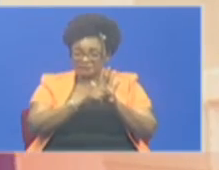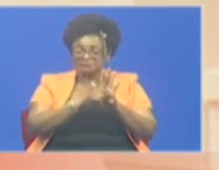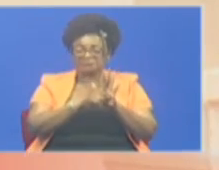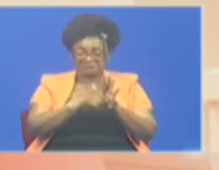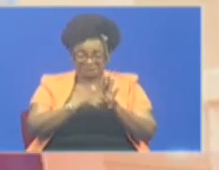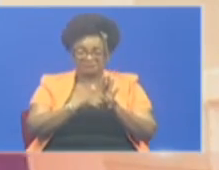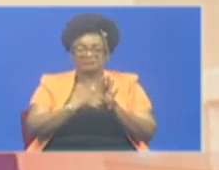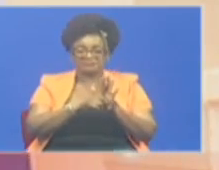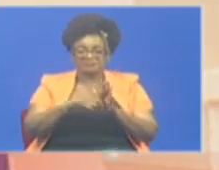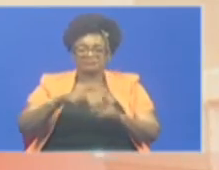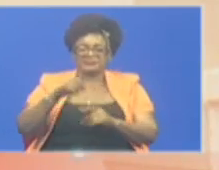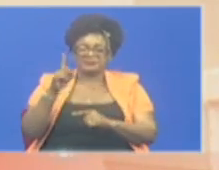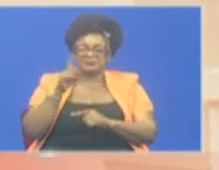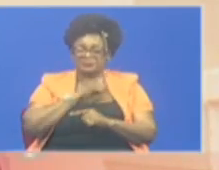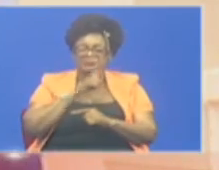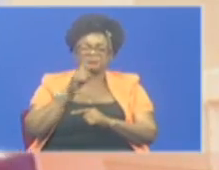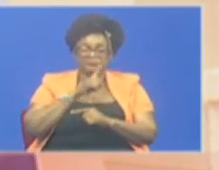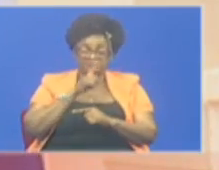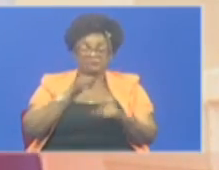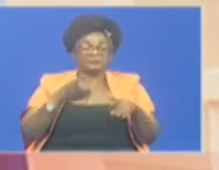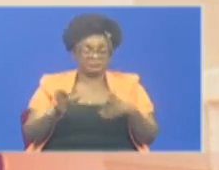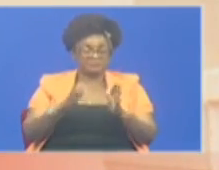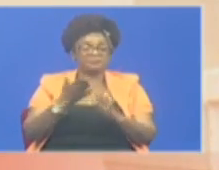tutawachukulia hatua kali kabisa.